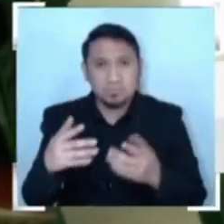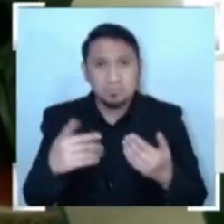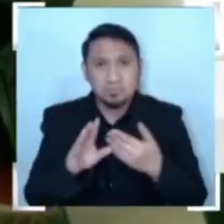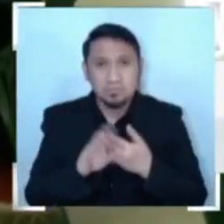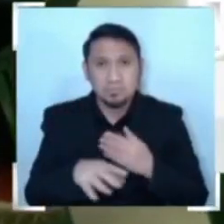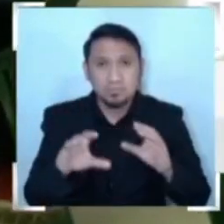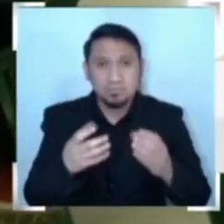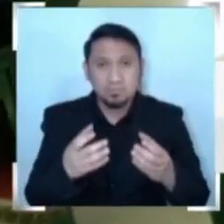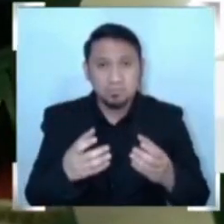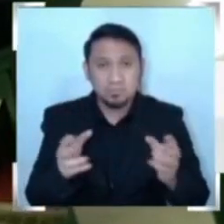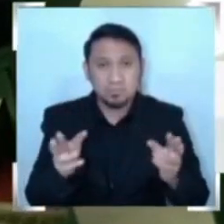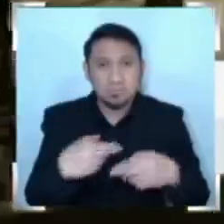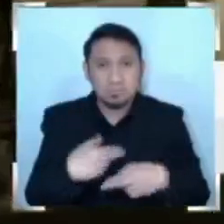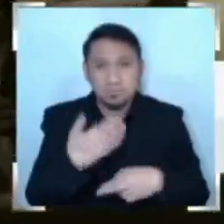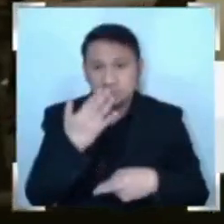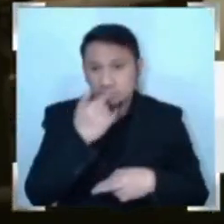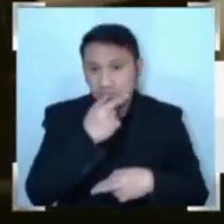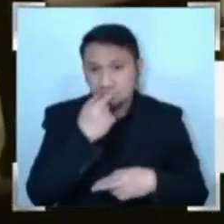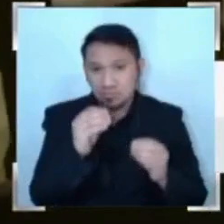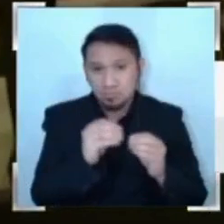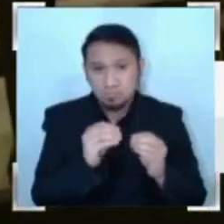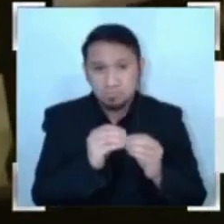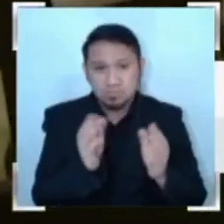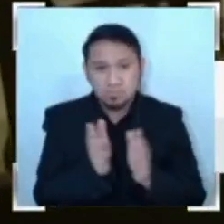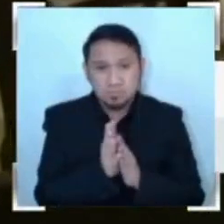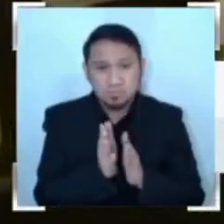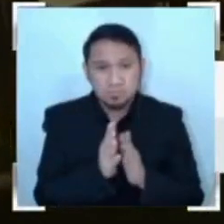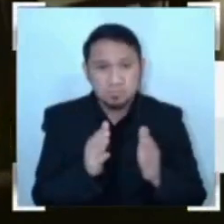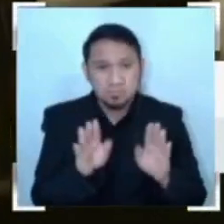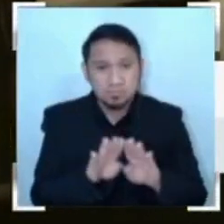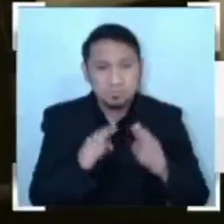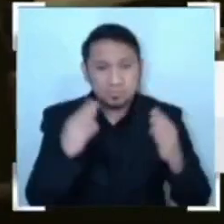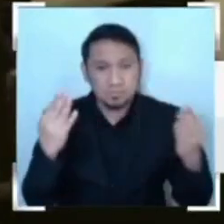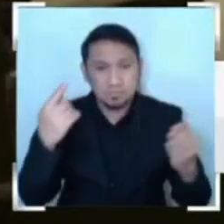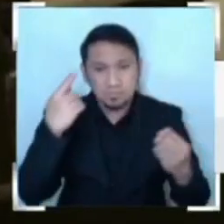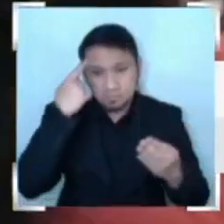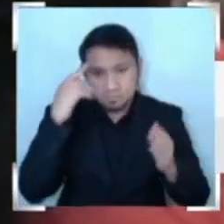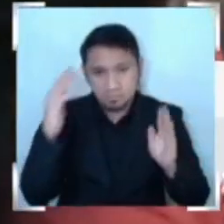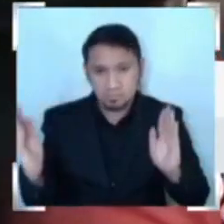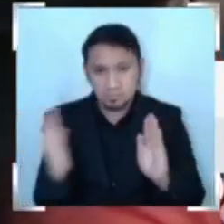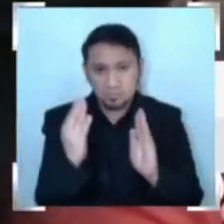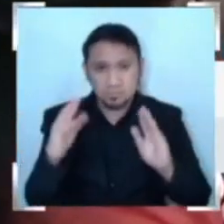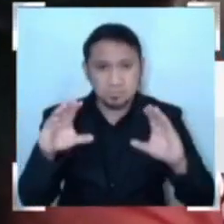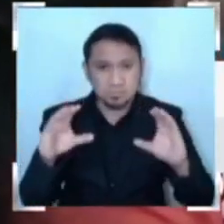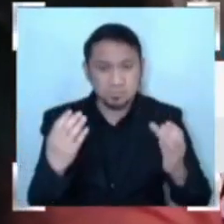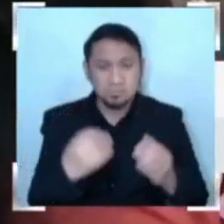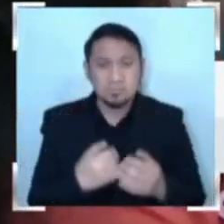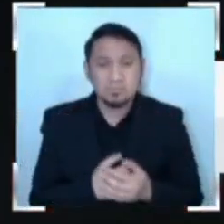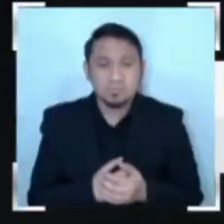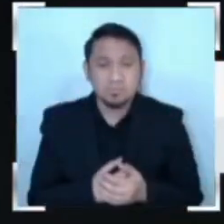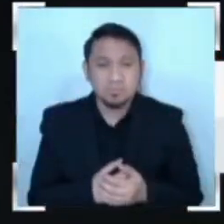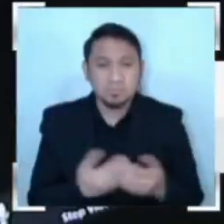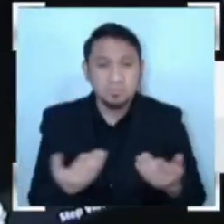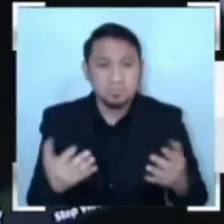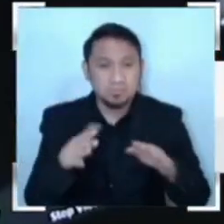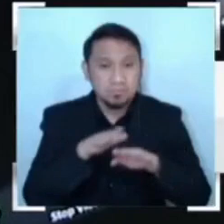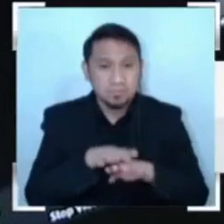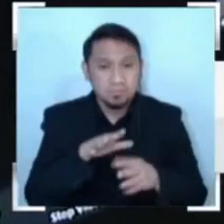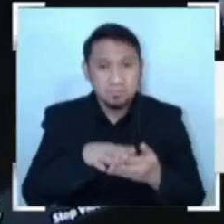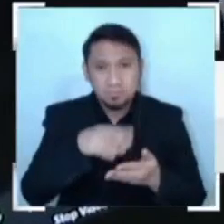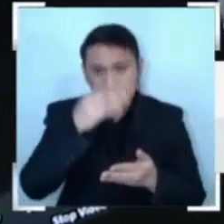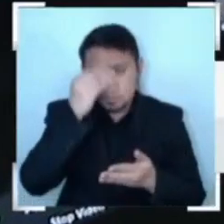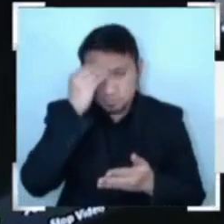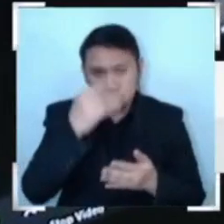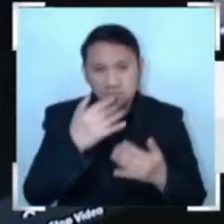estudyante dahil mas maraming paaralan pa ang bubuksan para sa face-to-face classes. Blended learning pa rin kaya hindi bibitawan ng